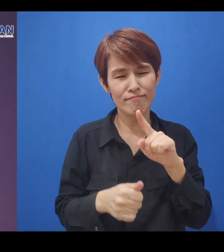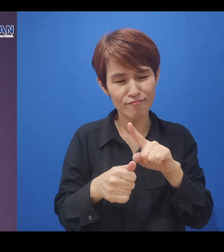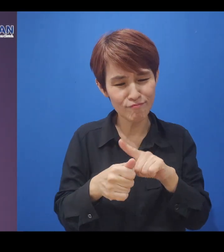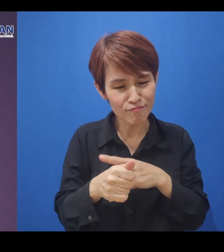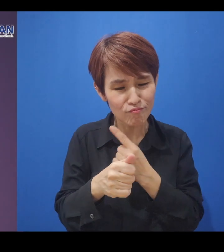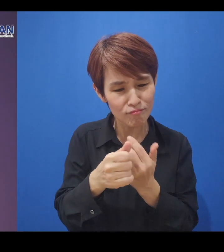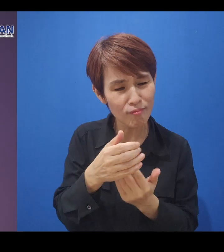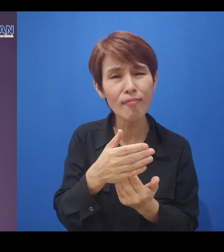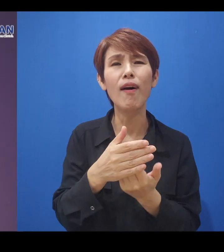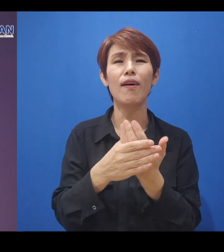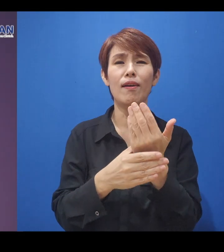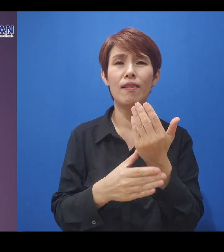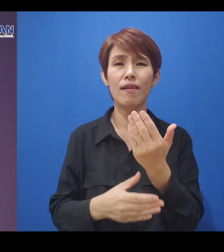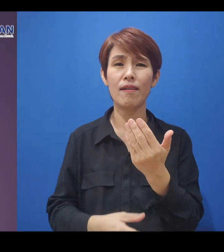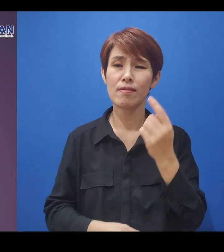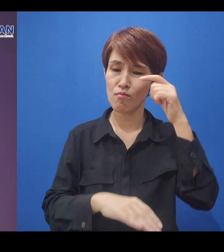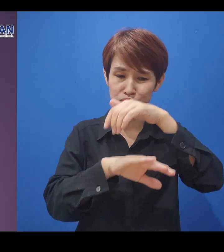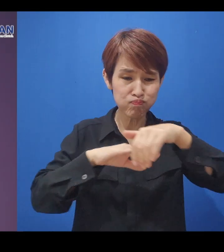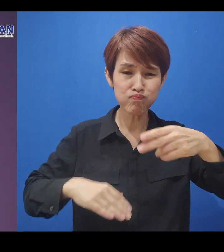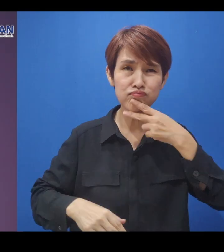그냥 터져 나와요.